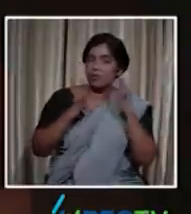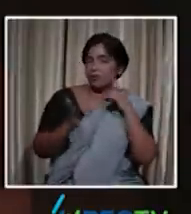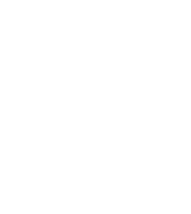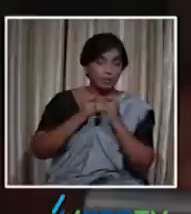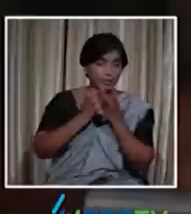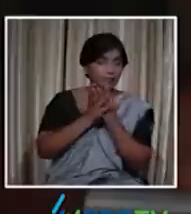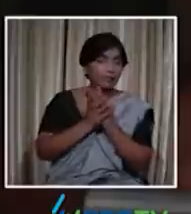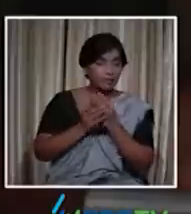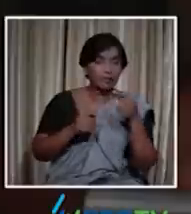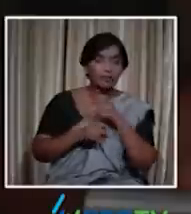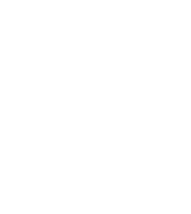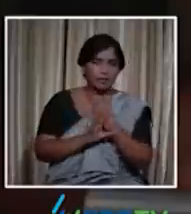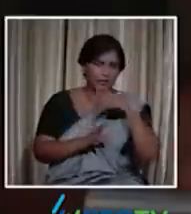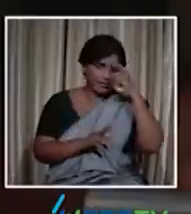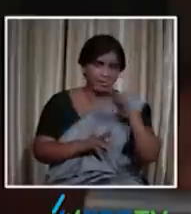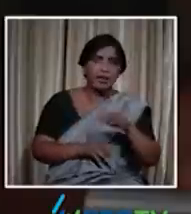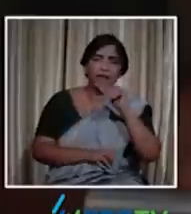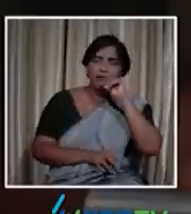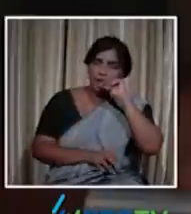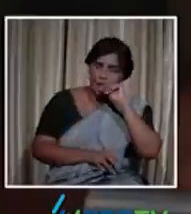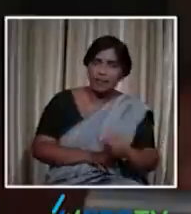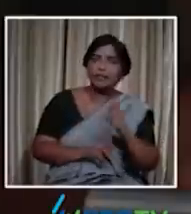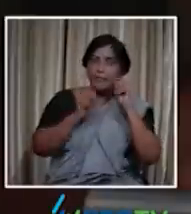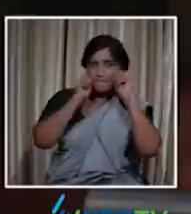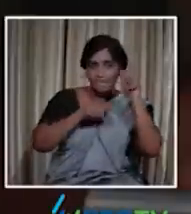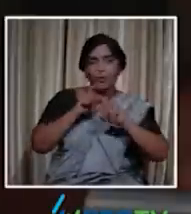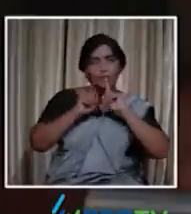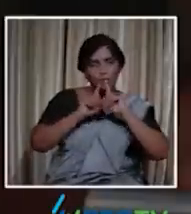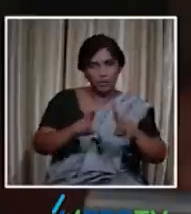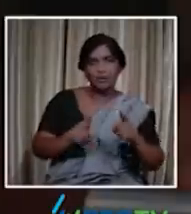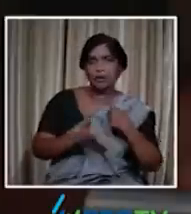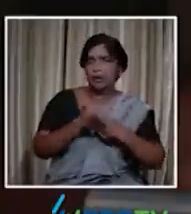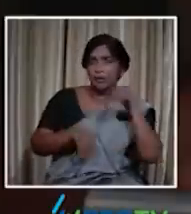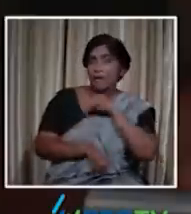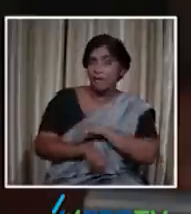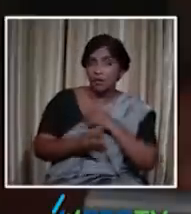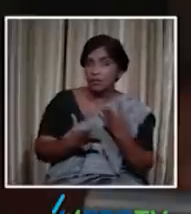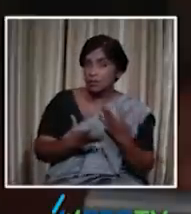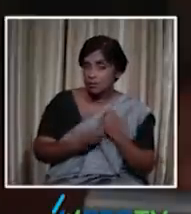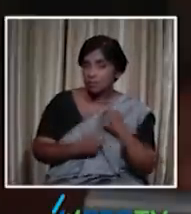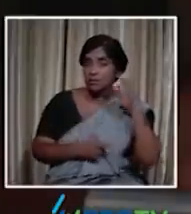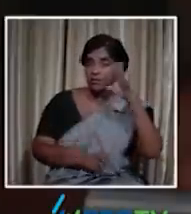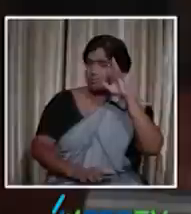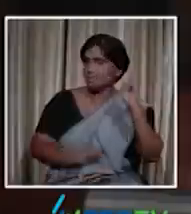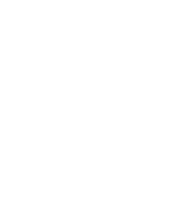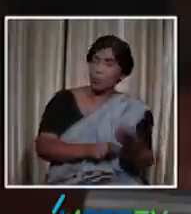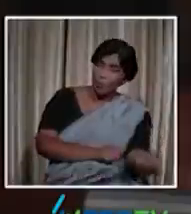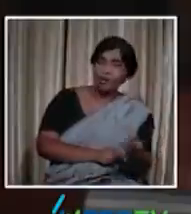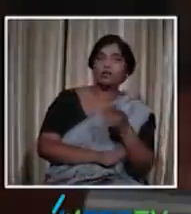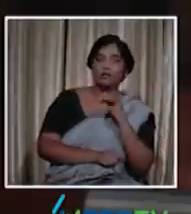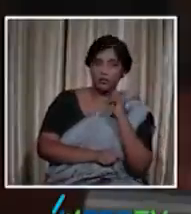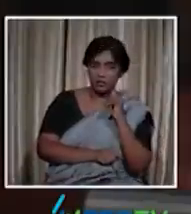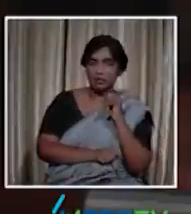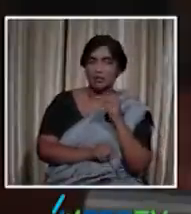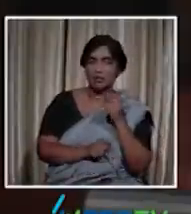වැටෙනවා රටක් හැටියට. This is a economic crisis. ඇත්ත මිනිසුන්ට කියන්න ඕන. මේකෙන් අපි දේශපාලන වාසි ගන්න ගියොත් ඔවුන් තරහ වෙලා වෙනම ගහනවා.